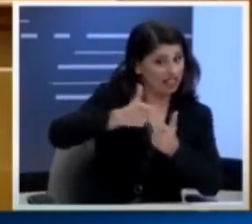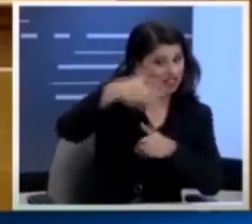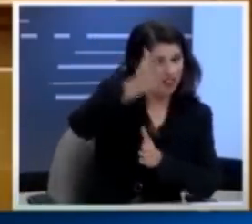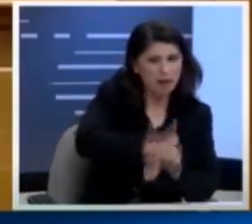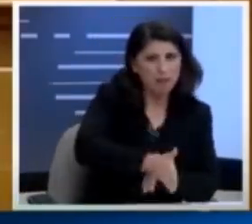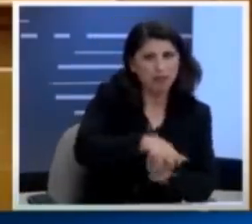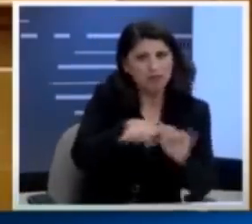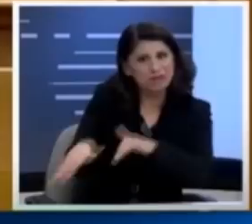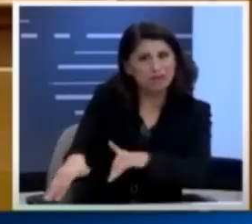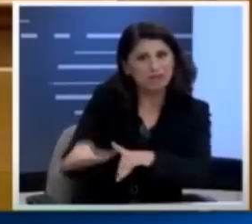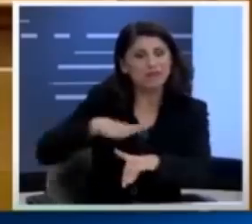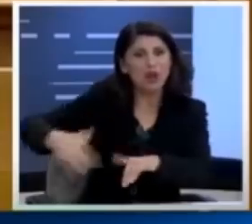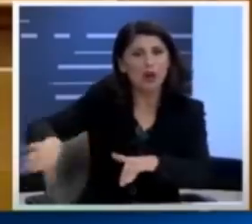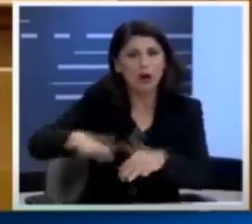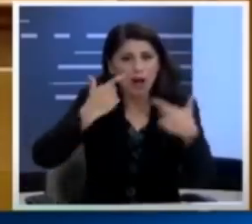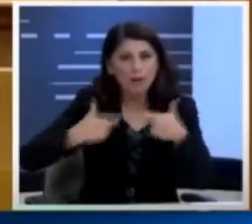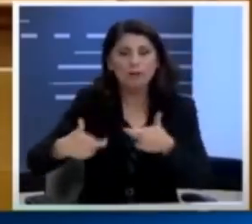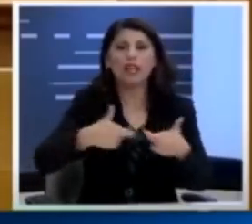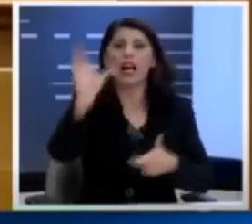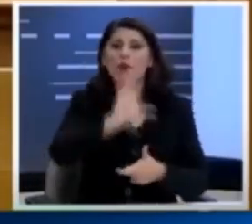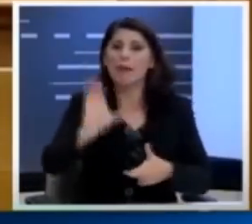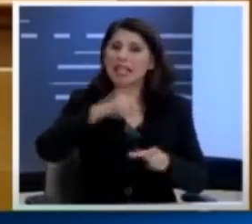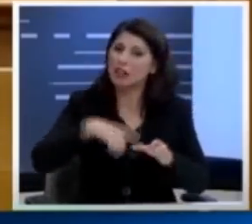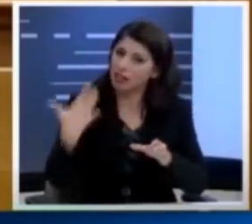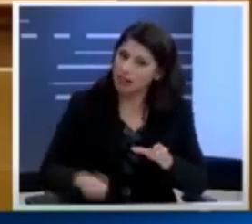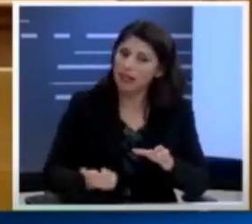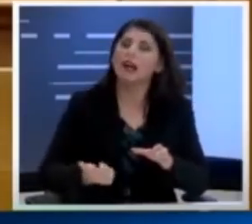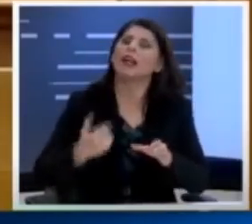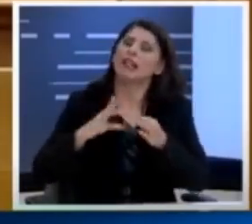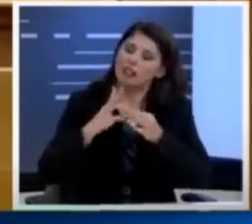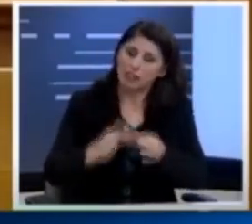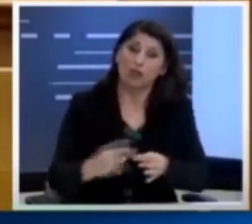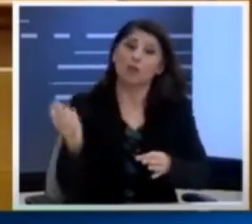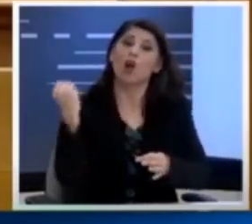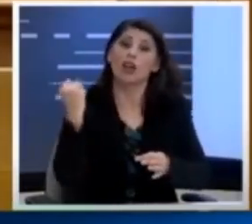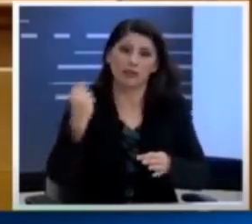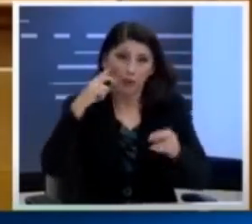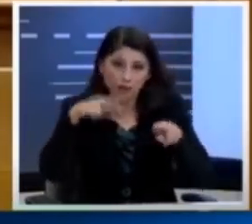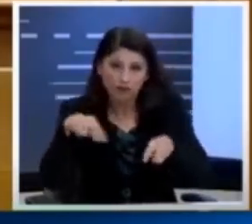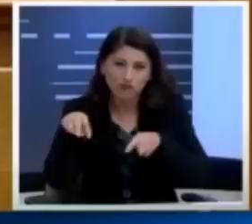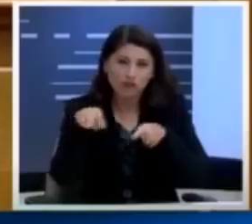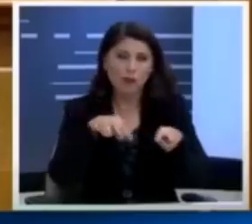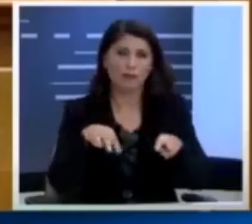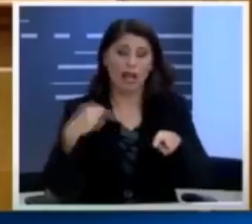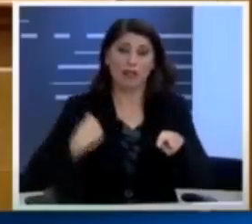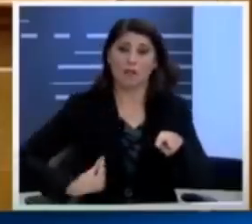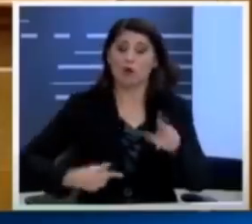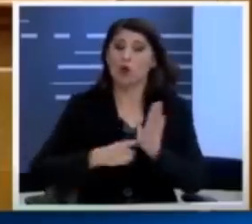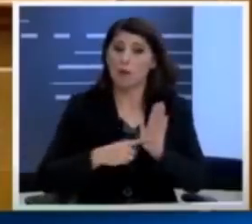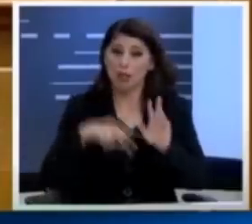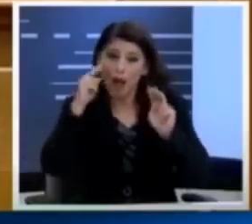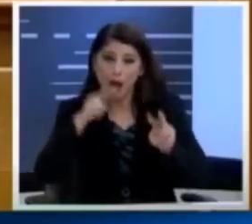Εποπτεία της Ευρωπαϊκής Ένωσης υπάρχει και θα εξακολουθεί να υπάρχει και μάλιστα πιο ενισχυμένη. Δημοσιονομική